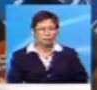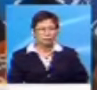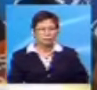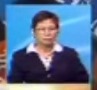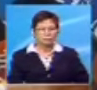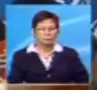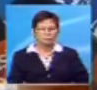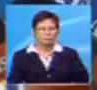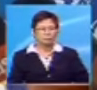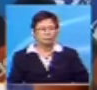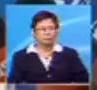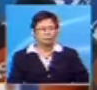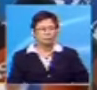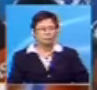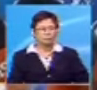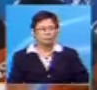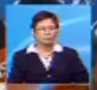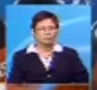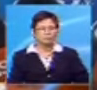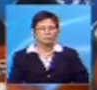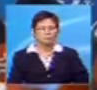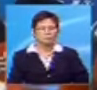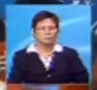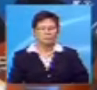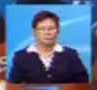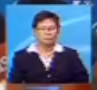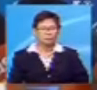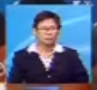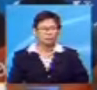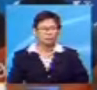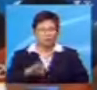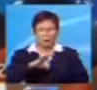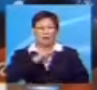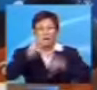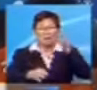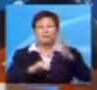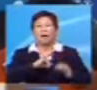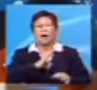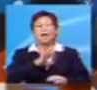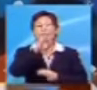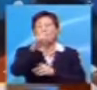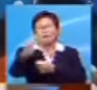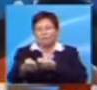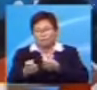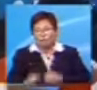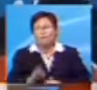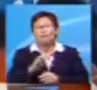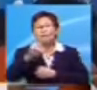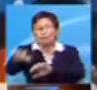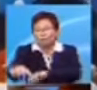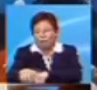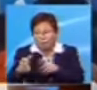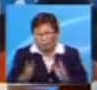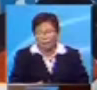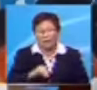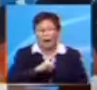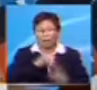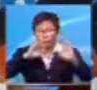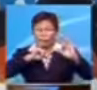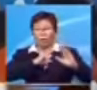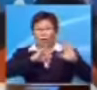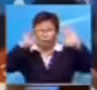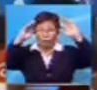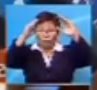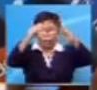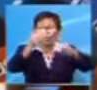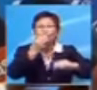walkingcomotion I think if I wasarm Here the thing I focus on